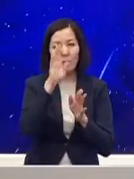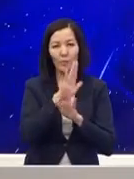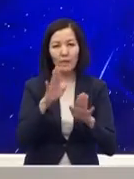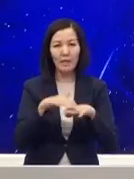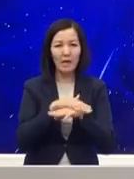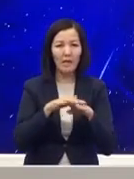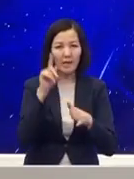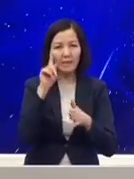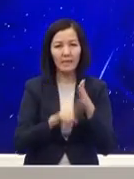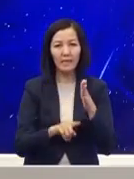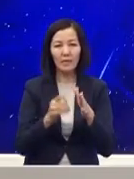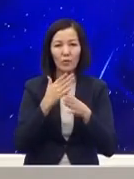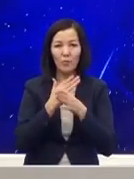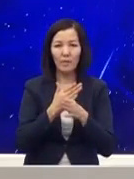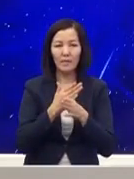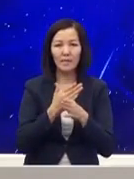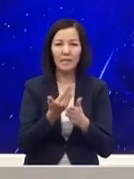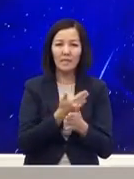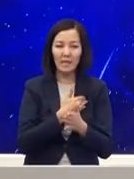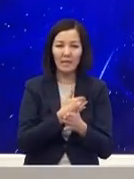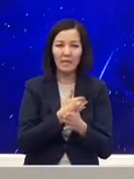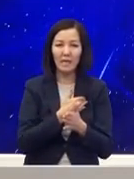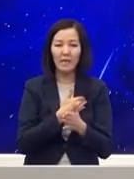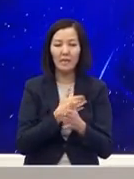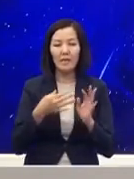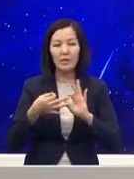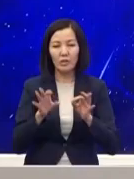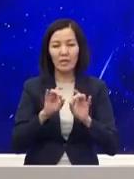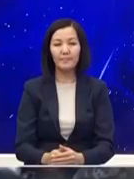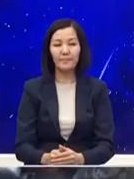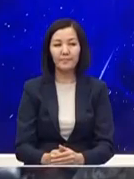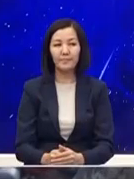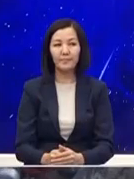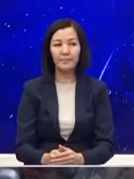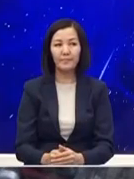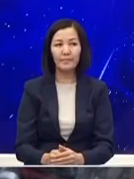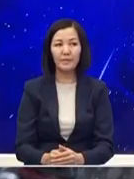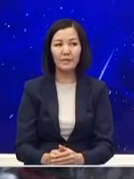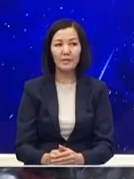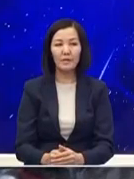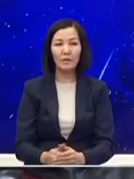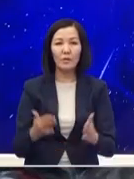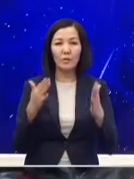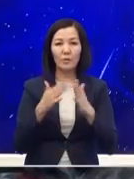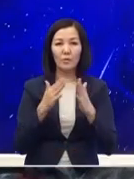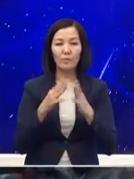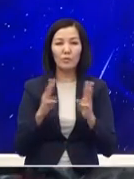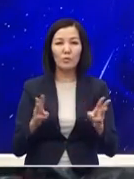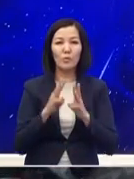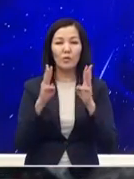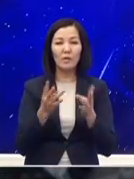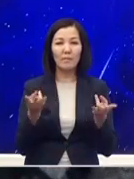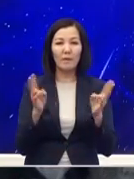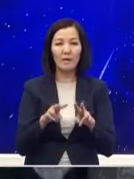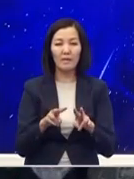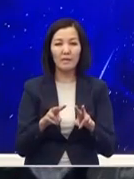көпшіліктен үмітті қарайласар деген ниетте. Тілші баяндасын. Төрт қабырғамыз қалды. Міне осыдан басқа шенке